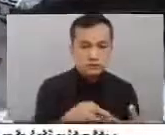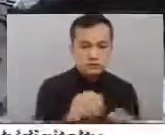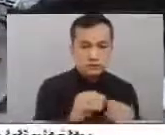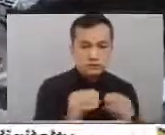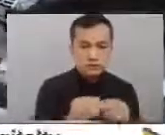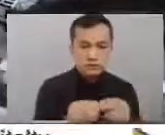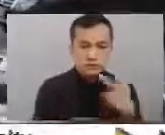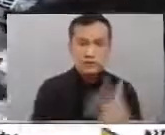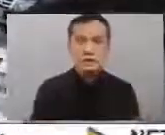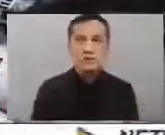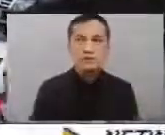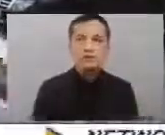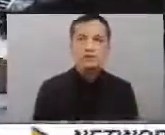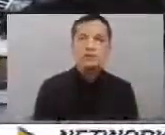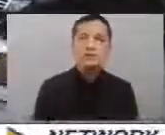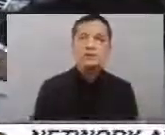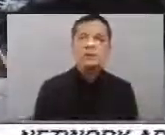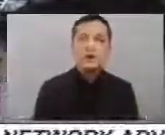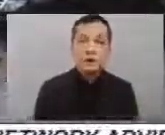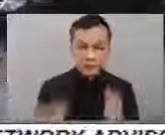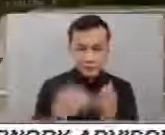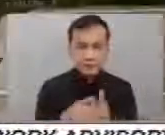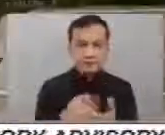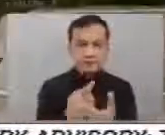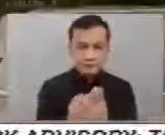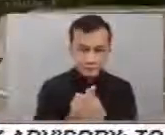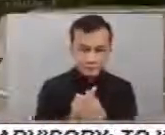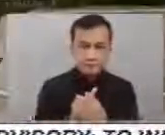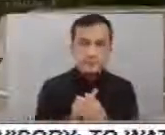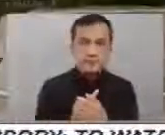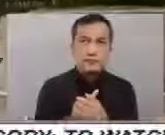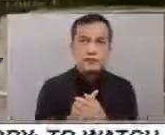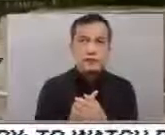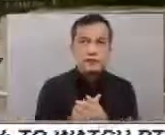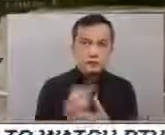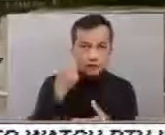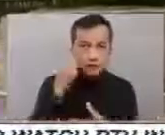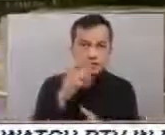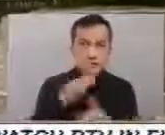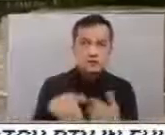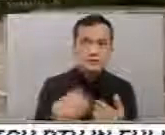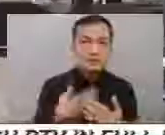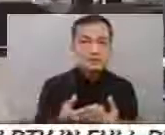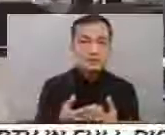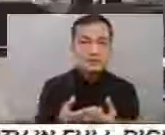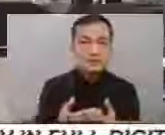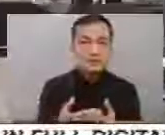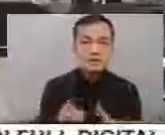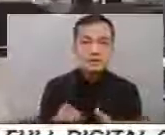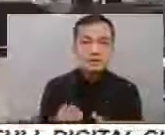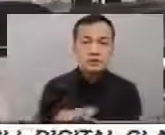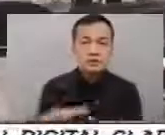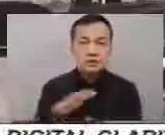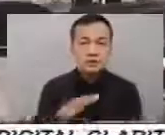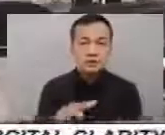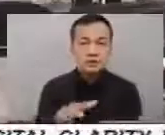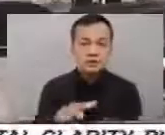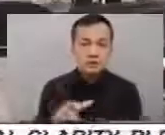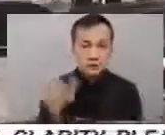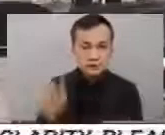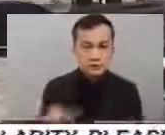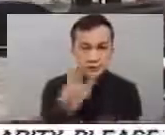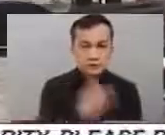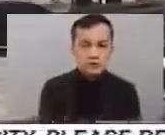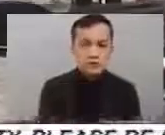City Government of Davao na iapila sa IATF na isailalim ang syudad sa mas mahigpit na quarantine measures. Sa